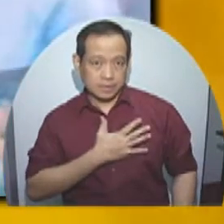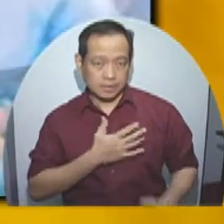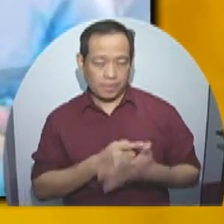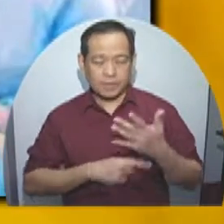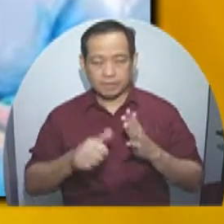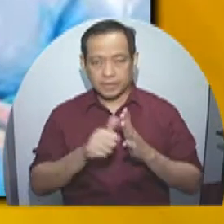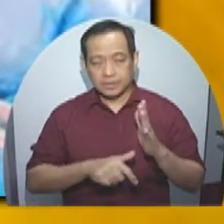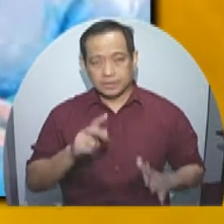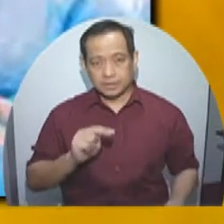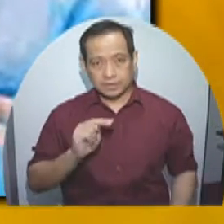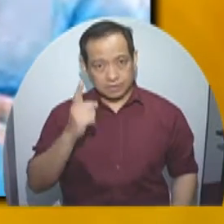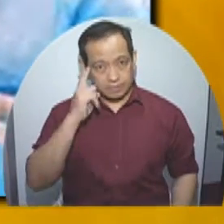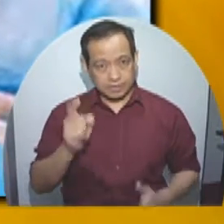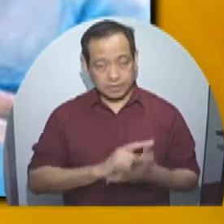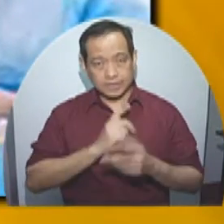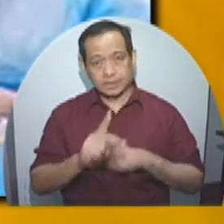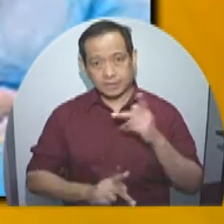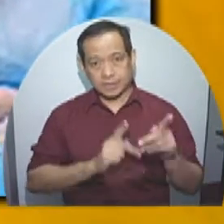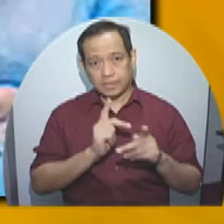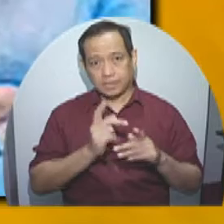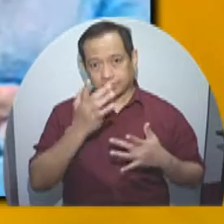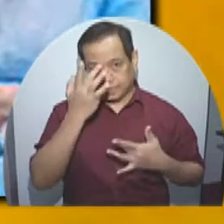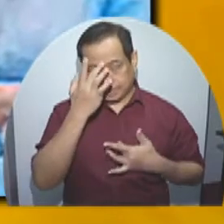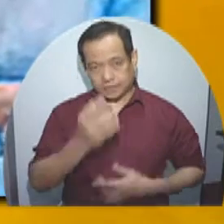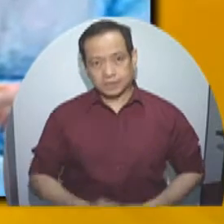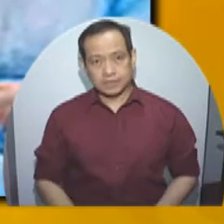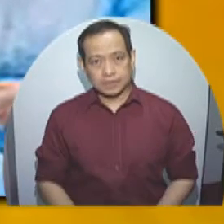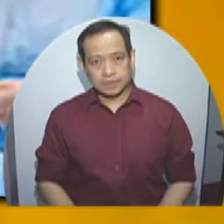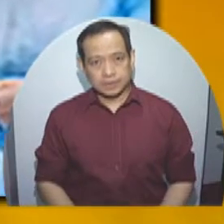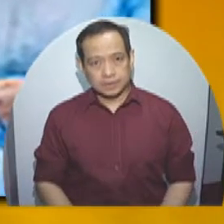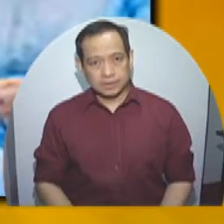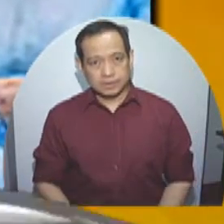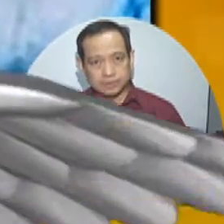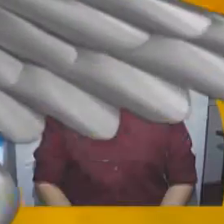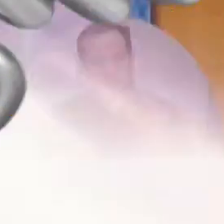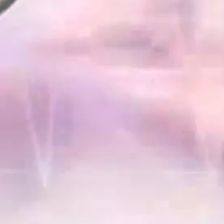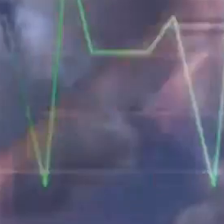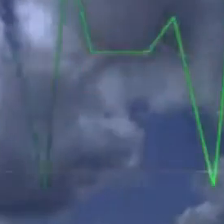Operasyon ang tanging lunas sa ganitong uri ng karamdaman.